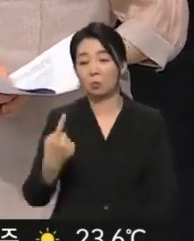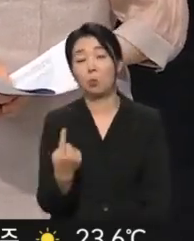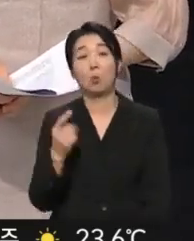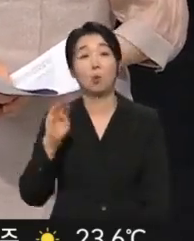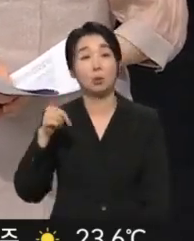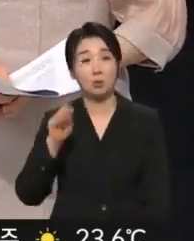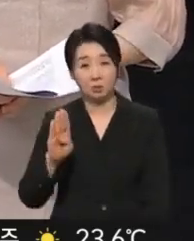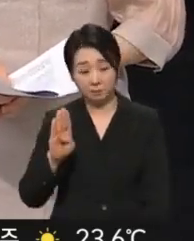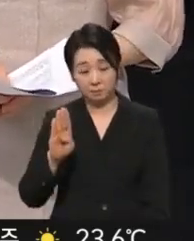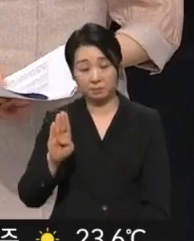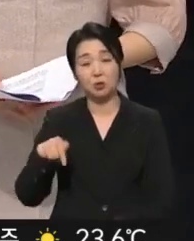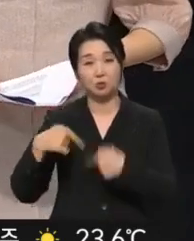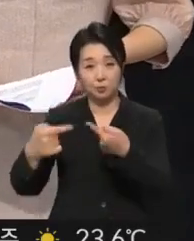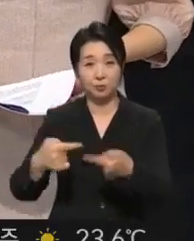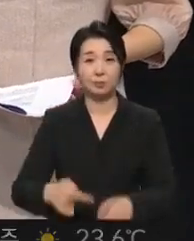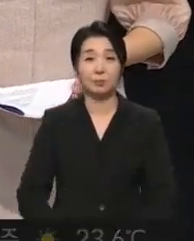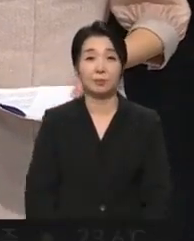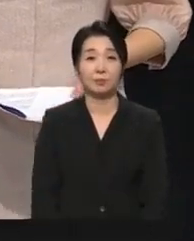법사위원장이 출석했습니다.